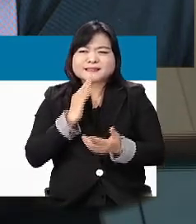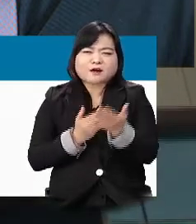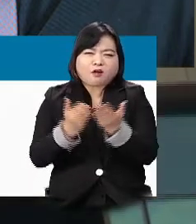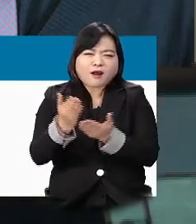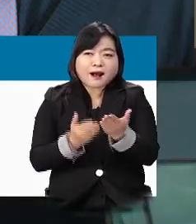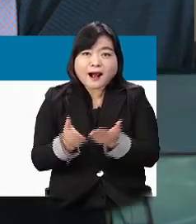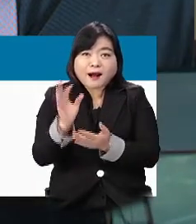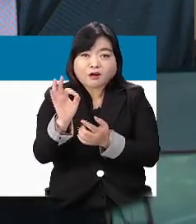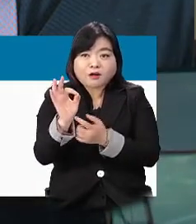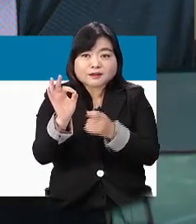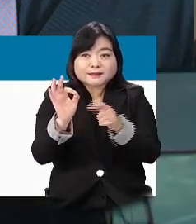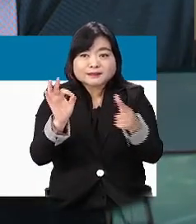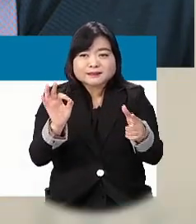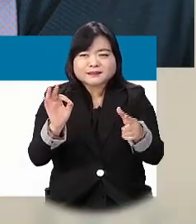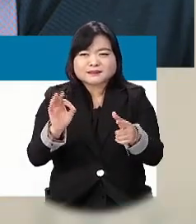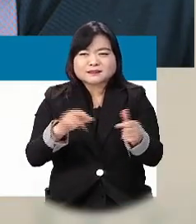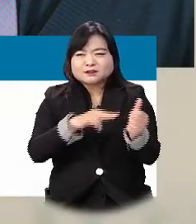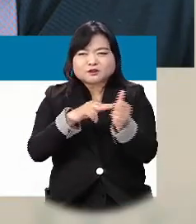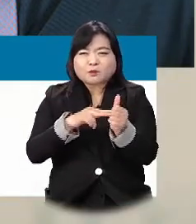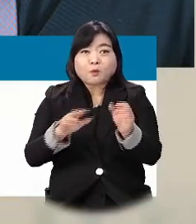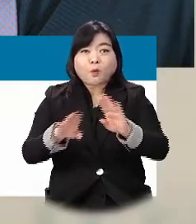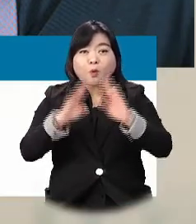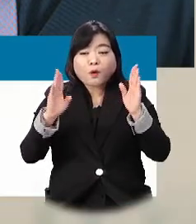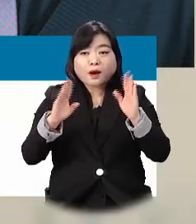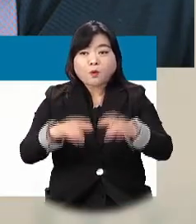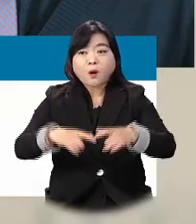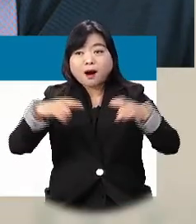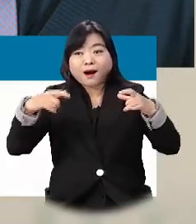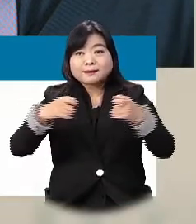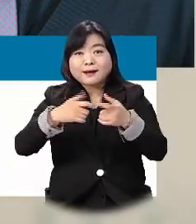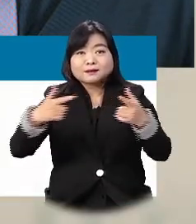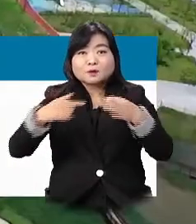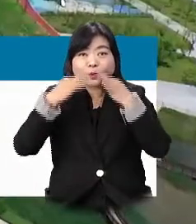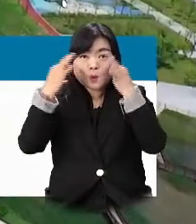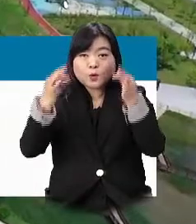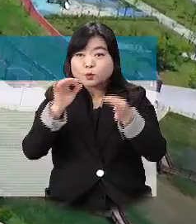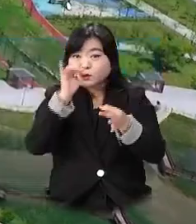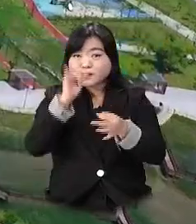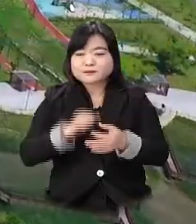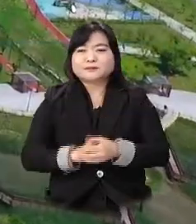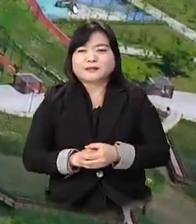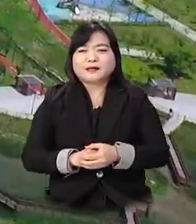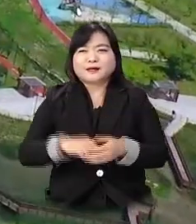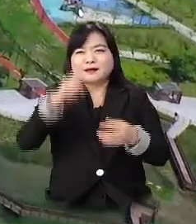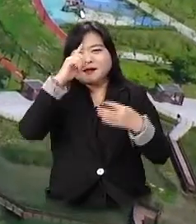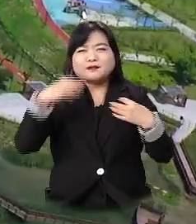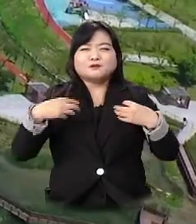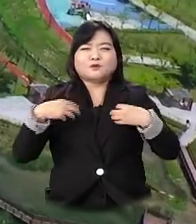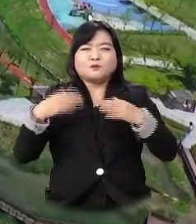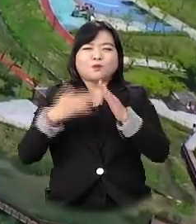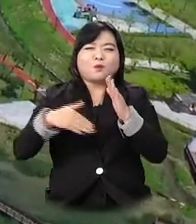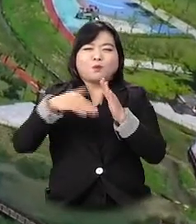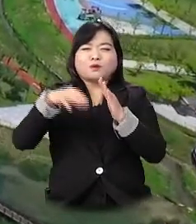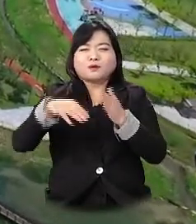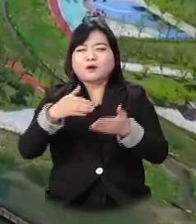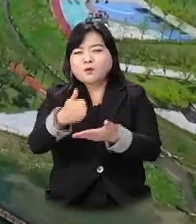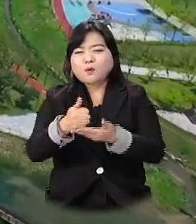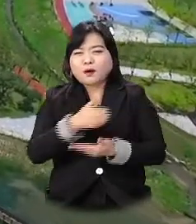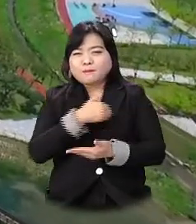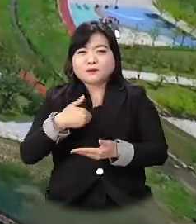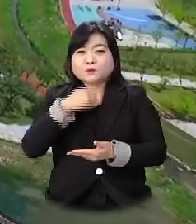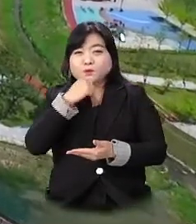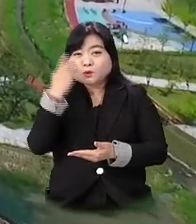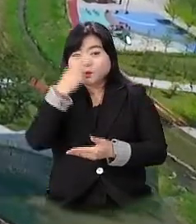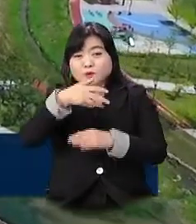등 정보 공개를 확대하는 등의 노력을 한 바 있습니다. 정부는 공공기관 고객 만족도 조사